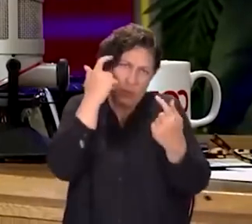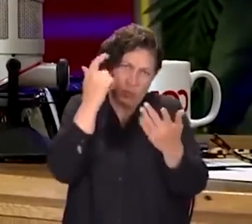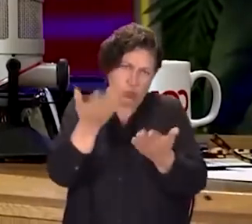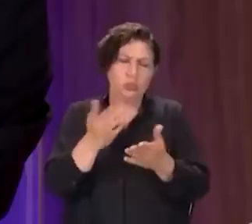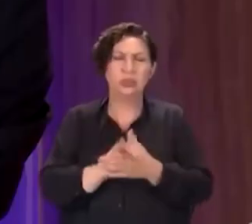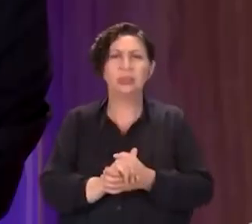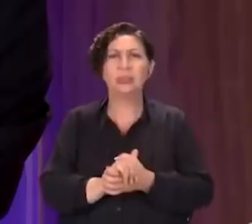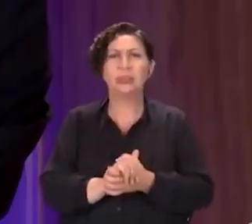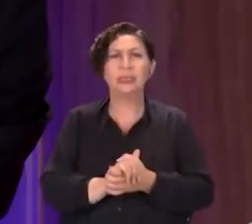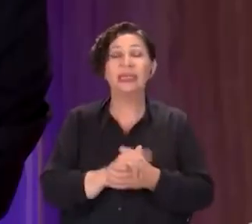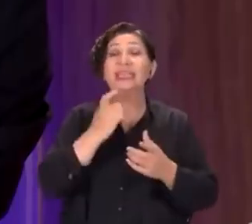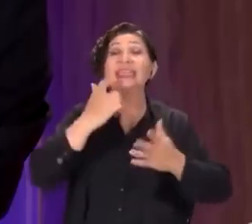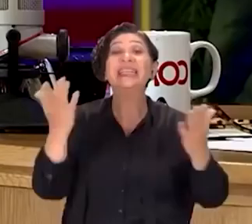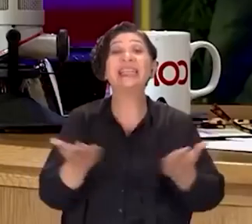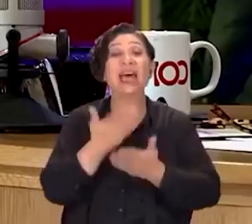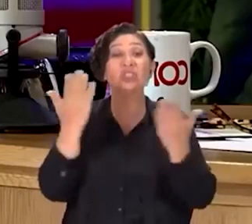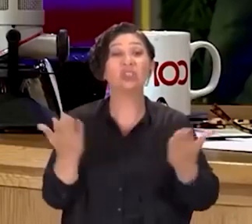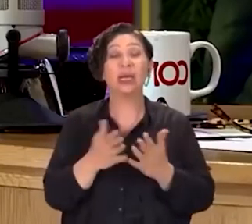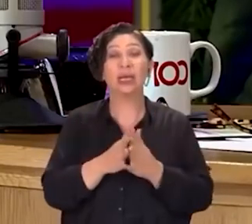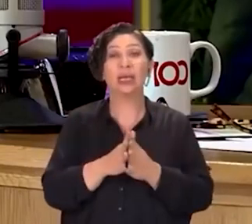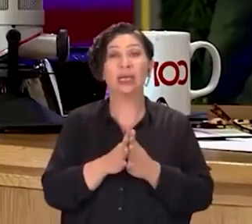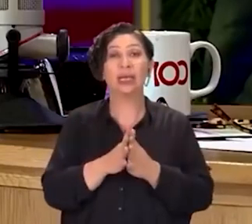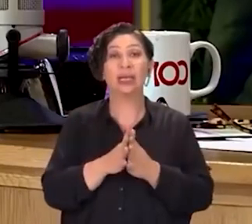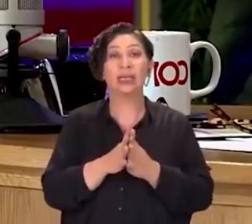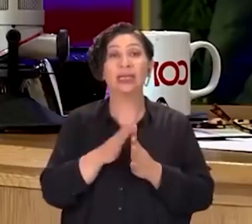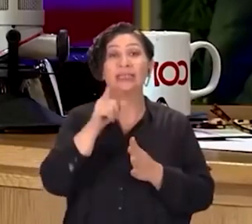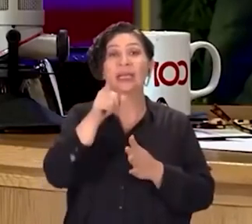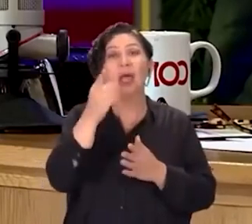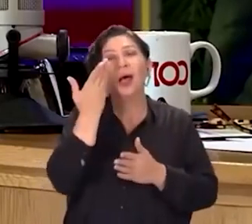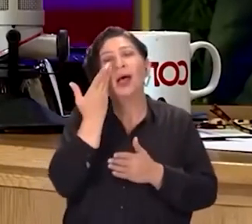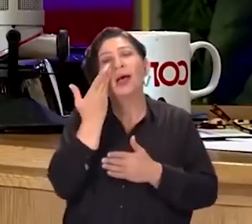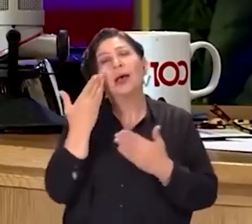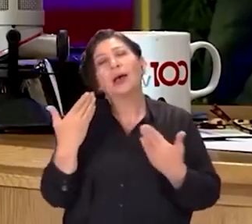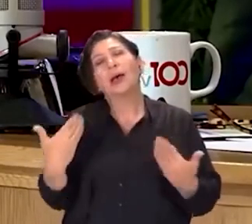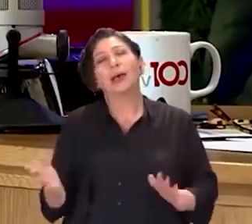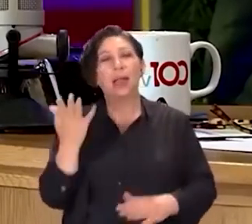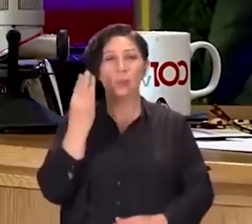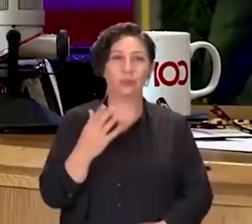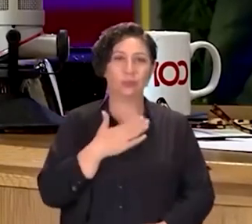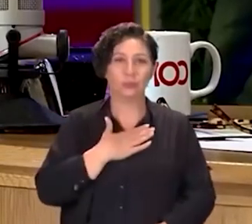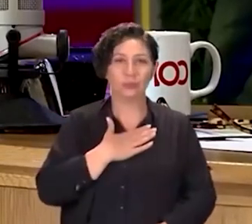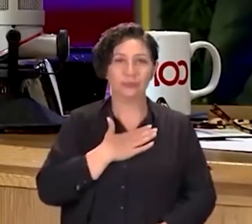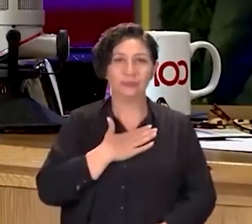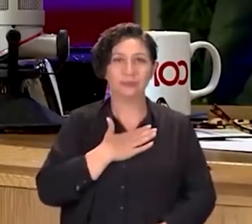yani. Biliyorum. Yıllarca sana hayran oldum.